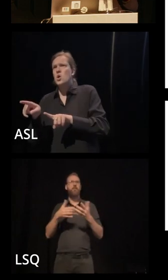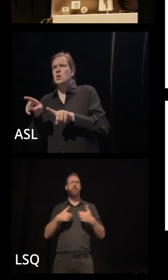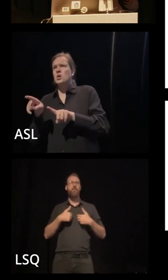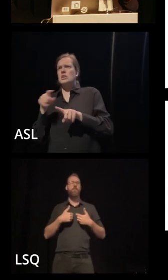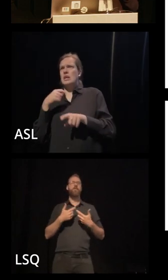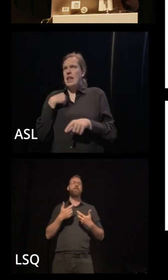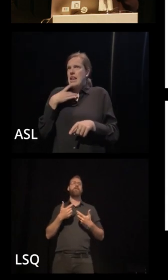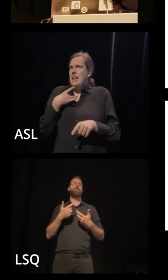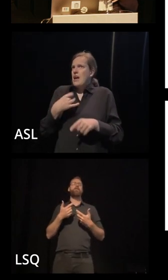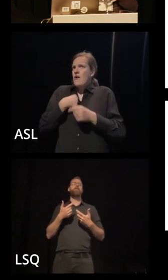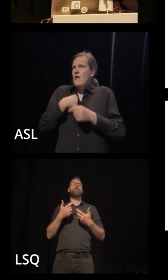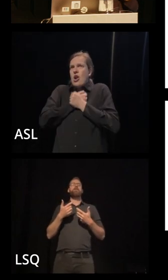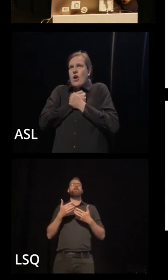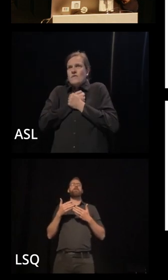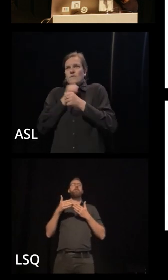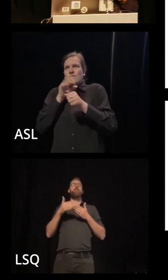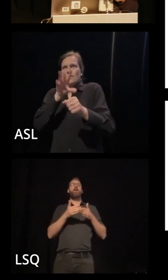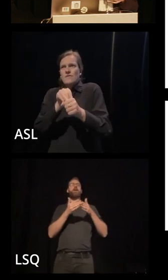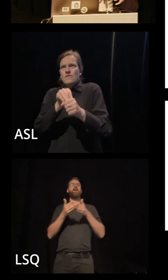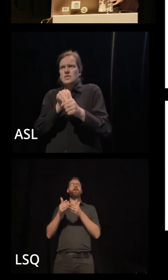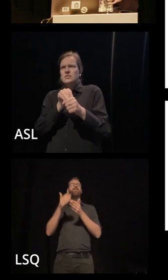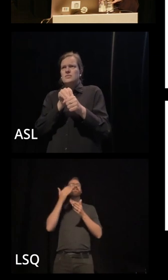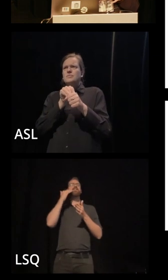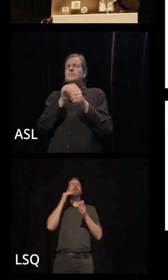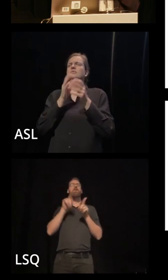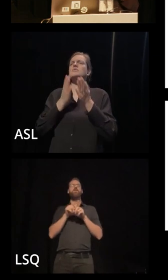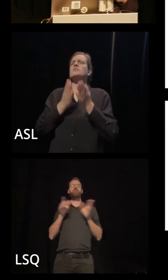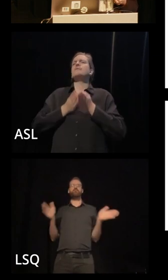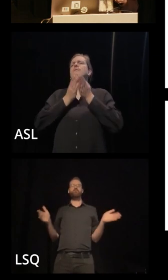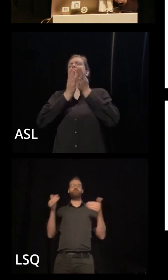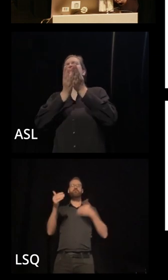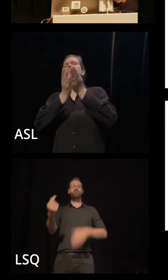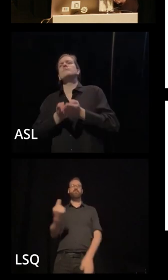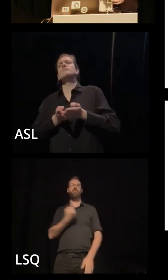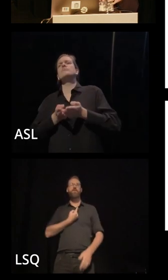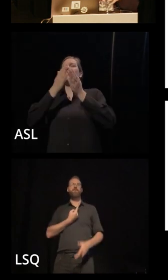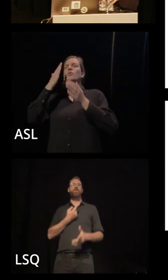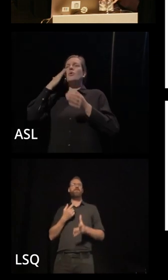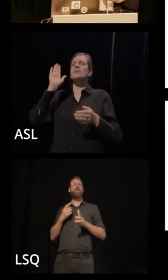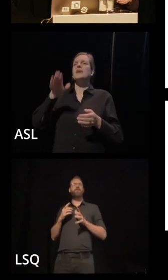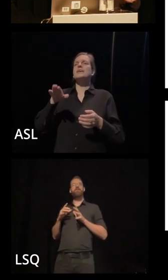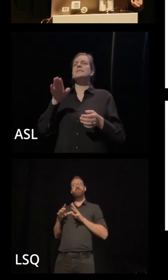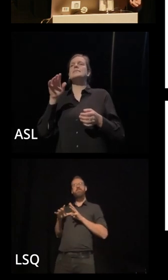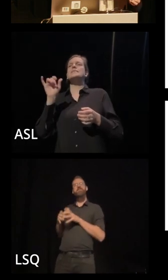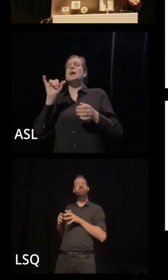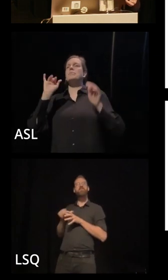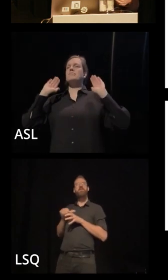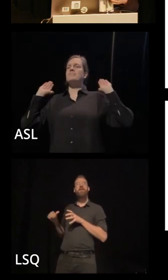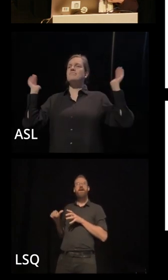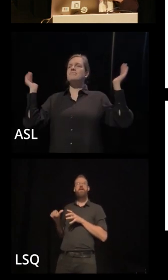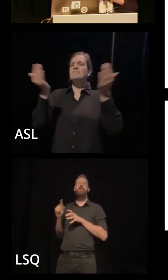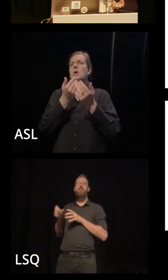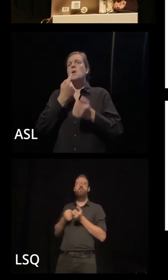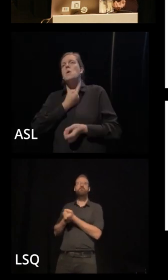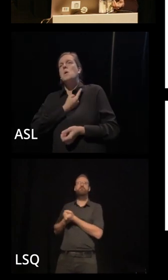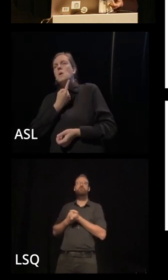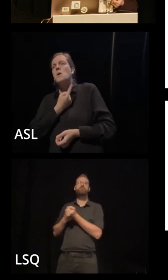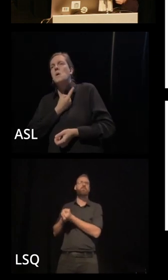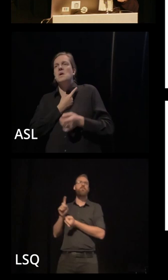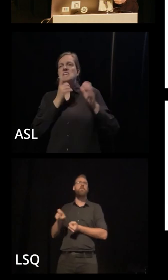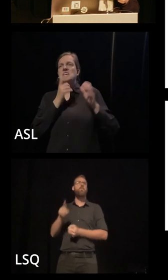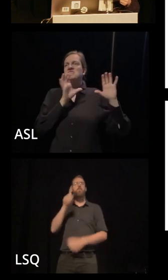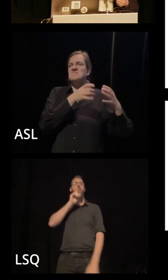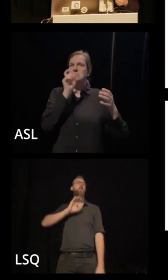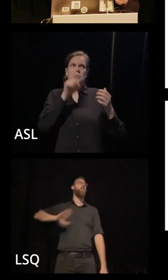qui se dégage sur le pont d'un navire, c'est pratiquement un huis clos. Hein? Donc, c'est sûr que quand on est sur le pont d'un navire, on met l'épaule à la roue de façon